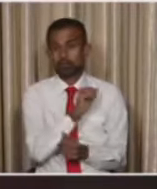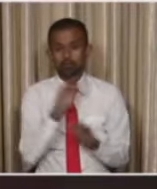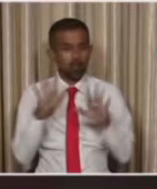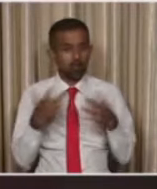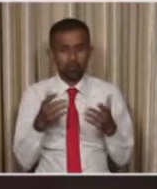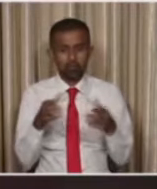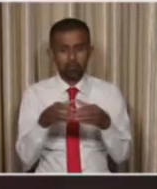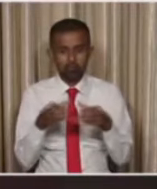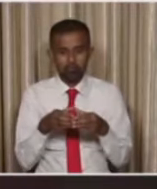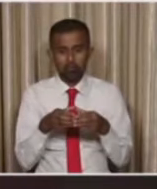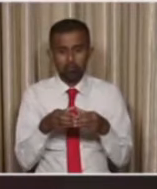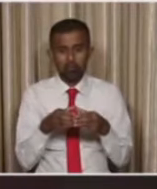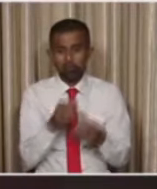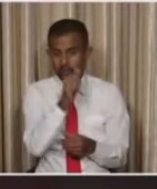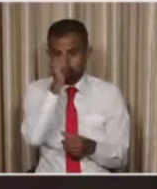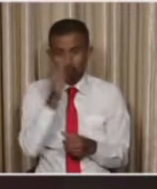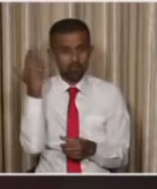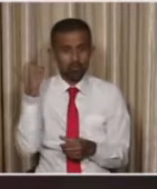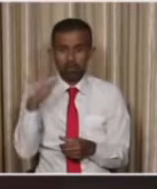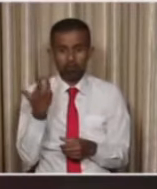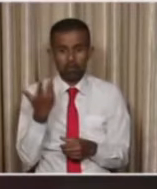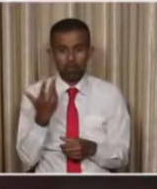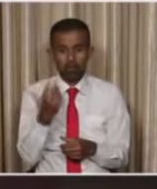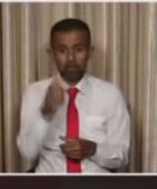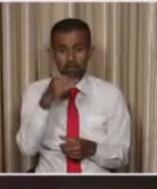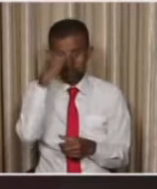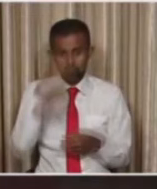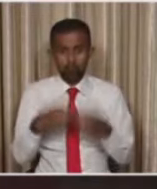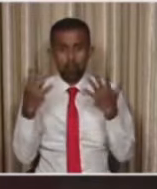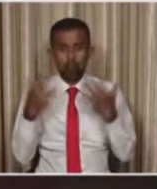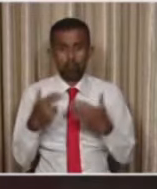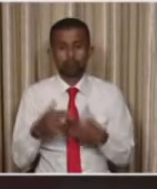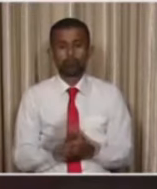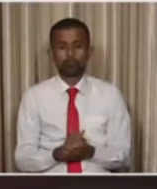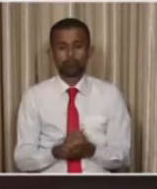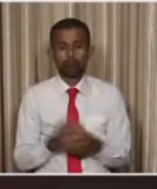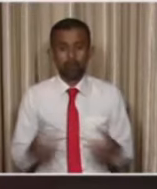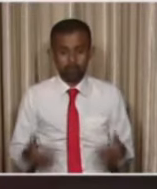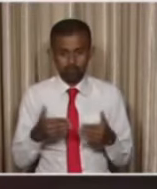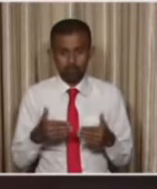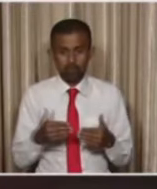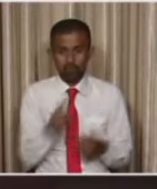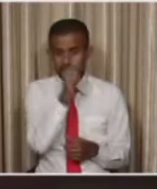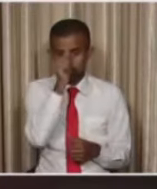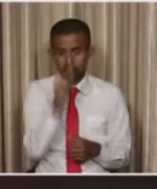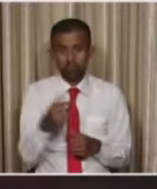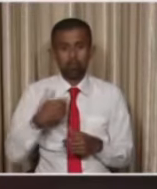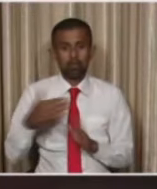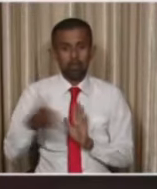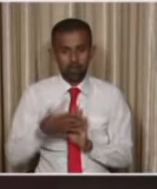පිරිස ඉන්නෝනේ. එදා අපිත් එක්ක කතෝලික ජනතාව හිටියේ නැහැ පාස්කු ප්‍රහාරේ නිසා. අද ඒ කතෝලික ජනතාව අපිත් එක්ක